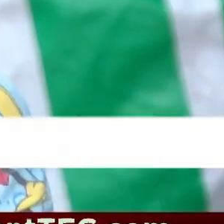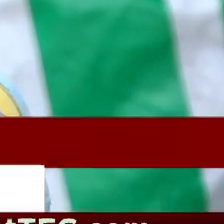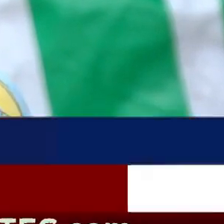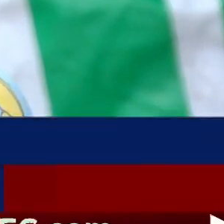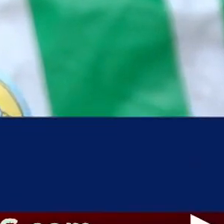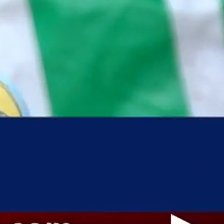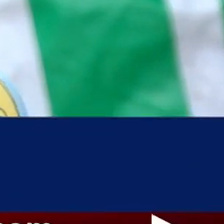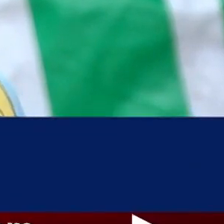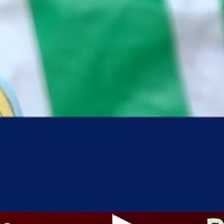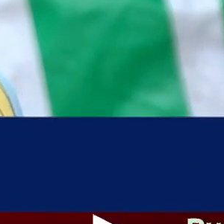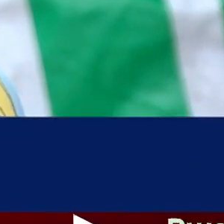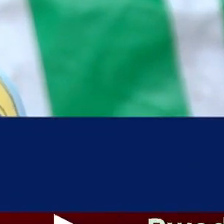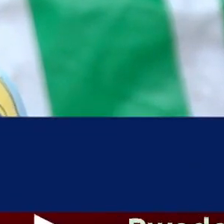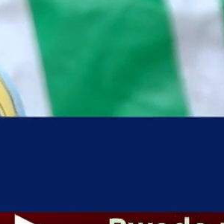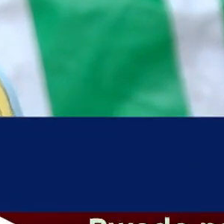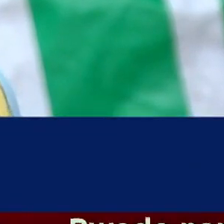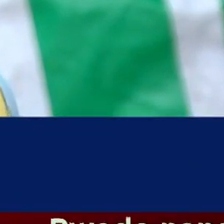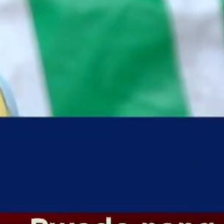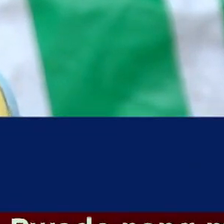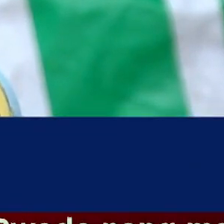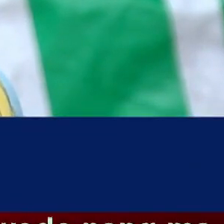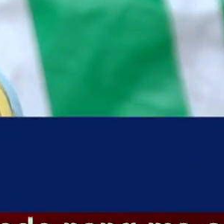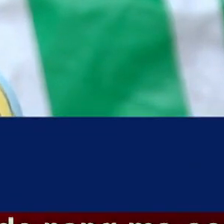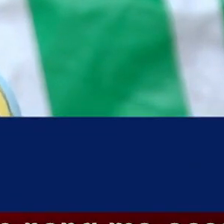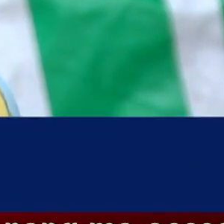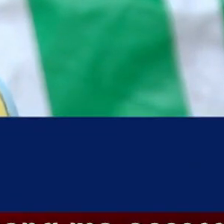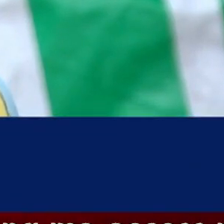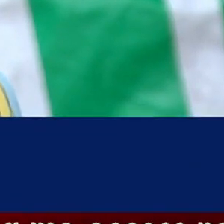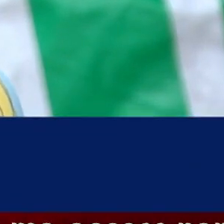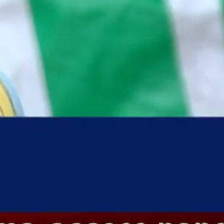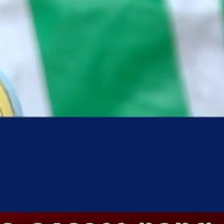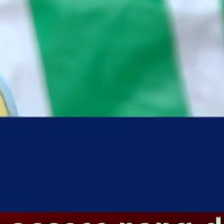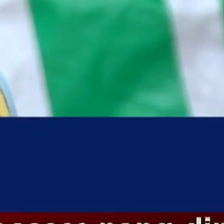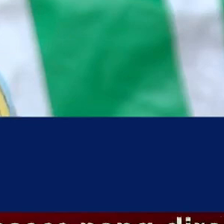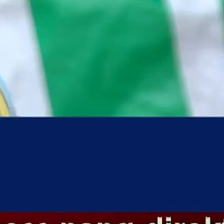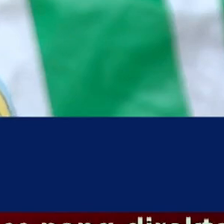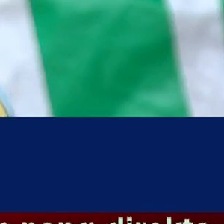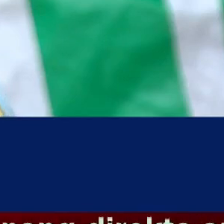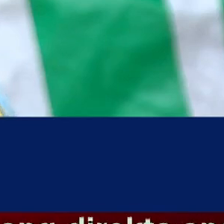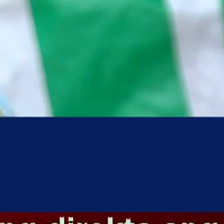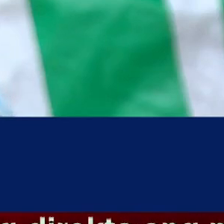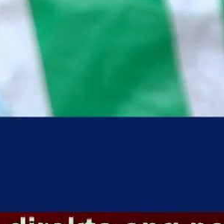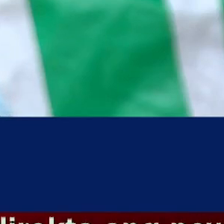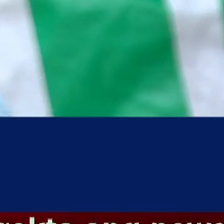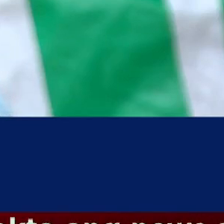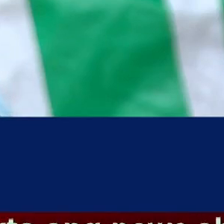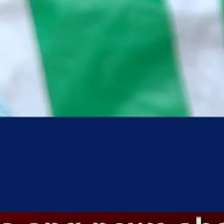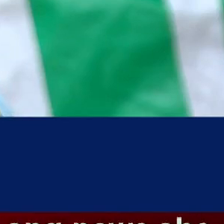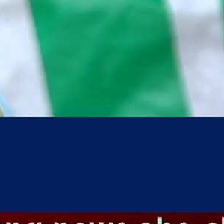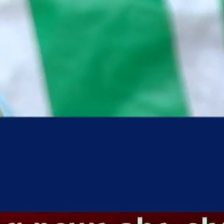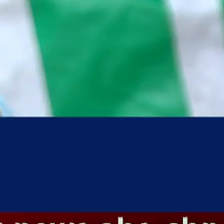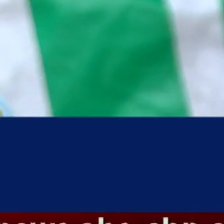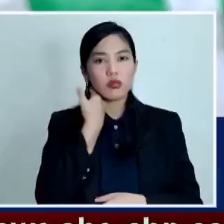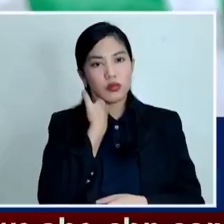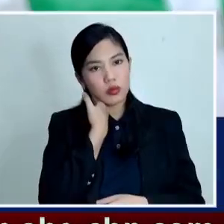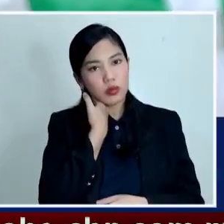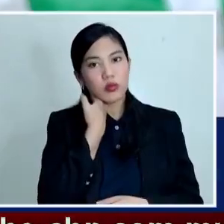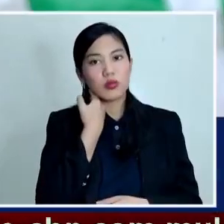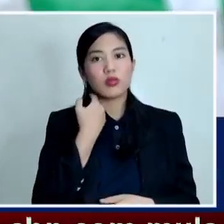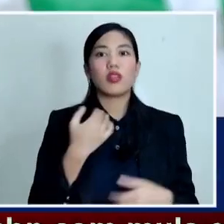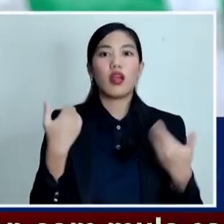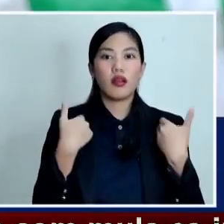nung hospital na ako, naapoy na ako ng lagnat. Doon na yun ang doktor na